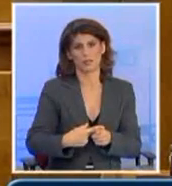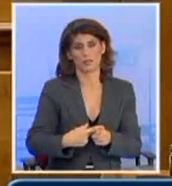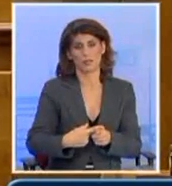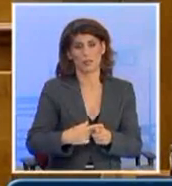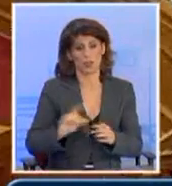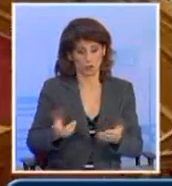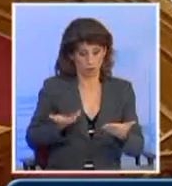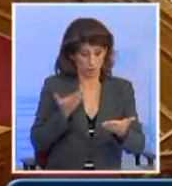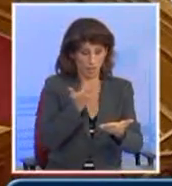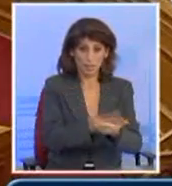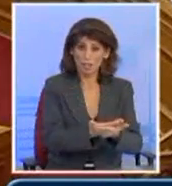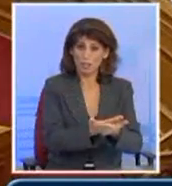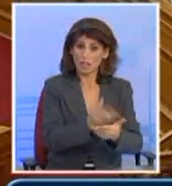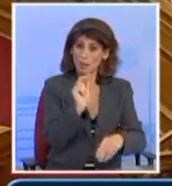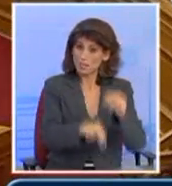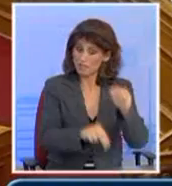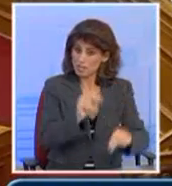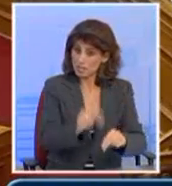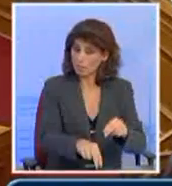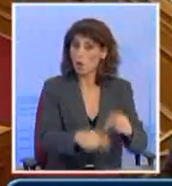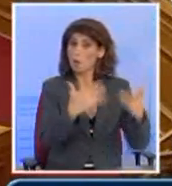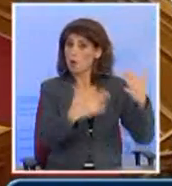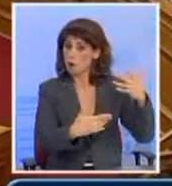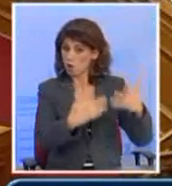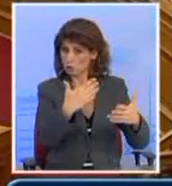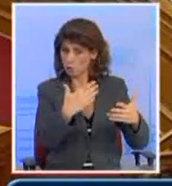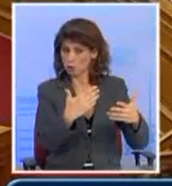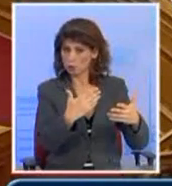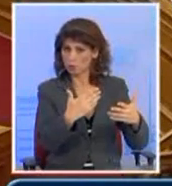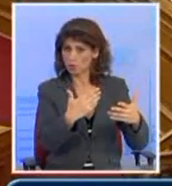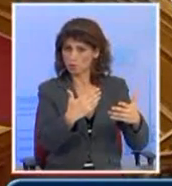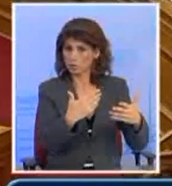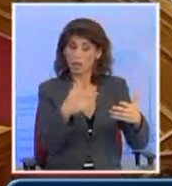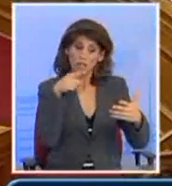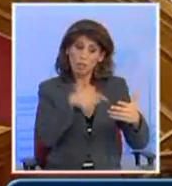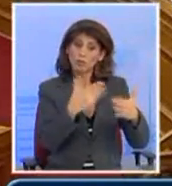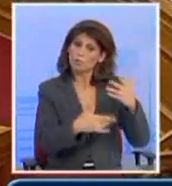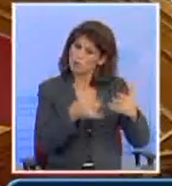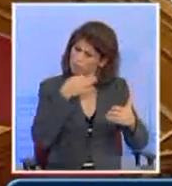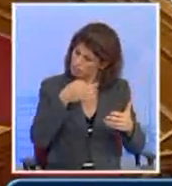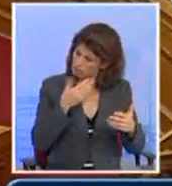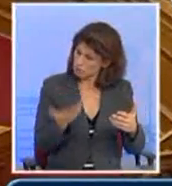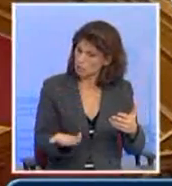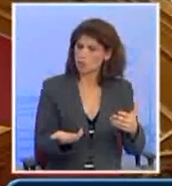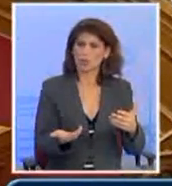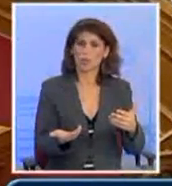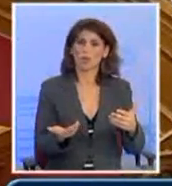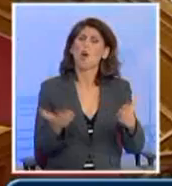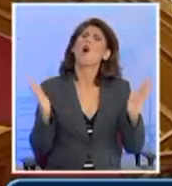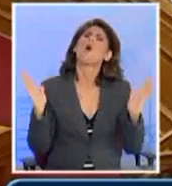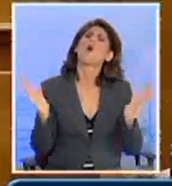ότι κατατίθεται και ψηφίζεται ένας προϋπολογισμός για τον οποίο θα σας μιλήσω,